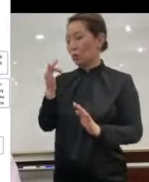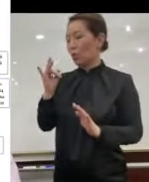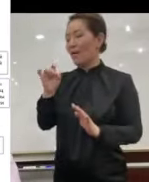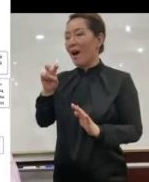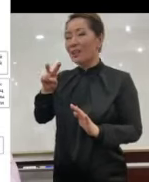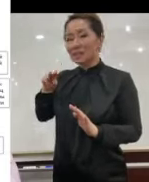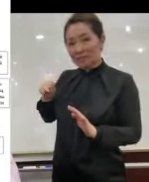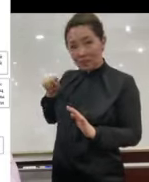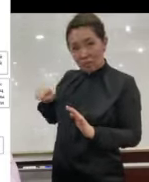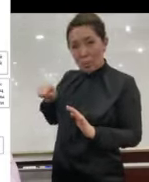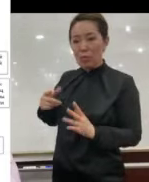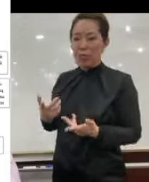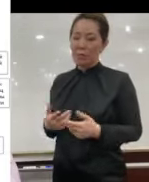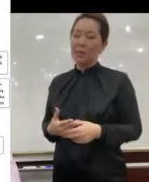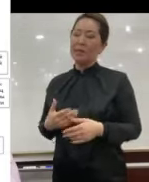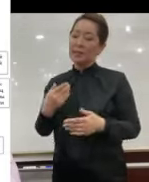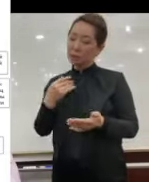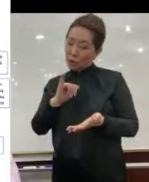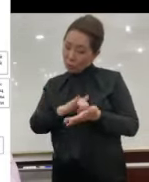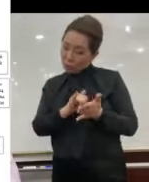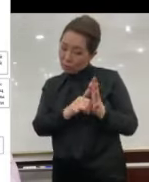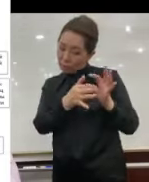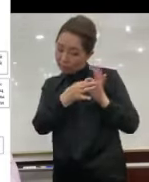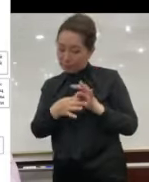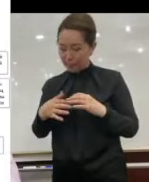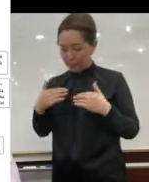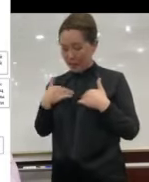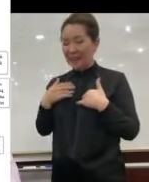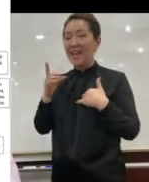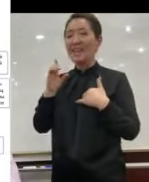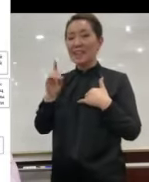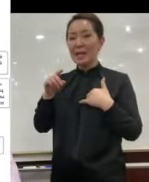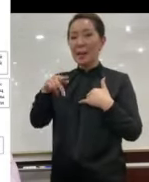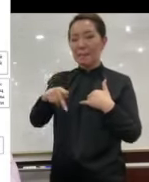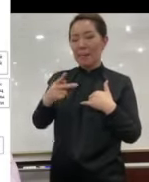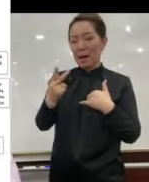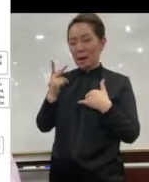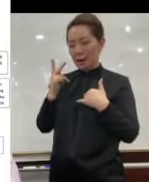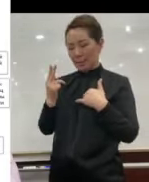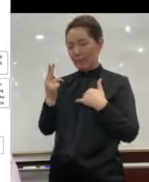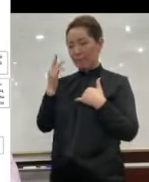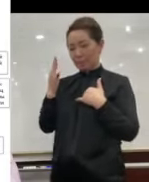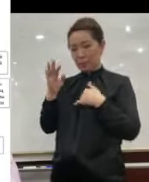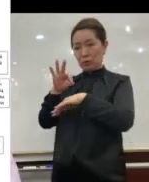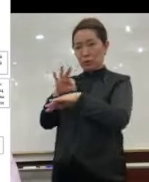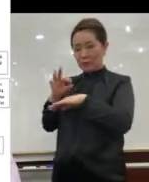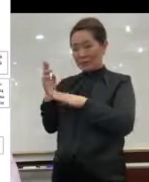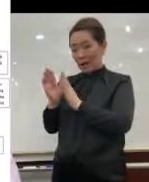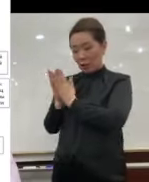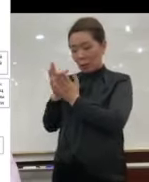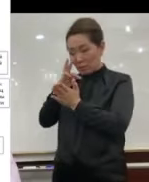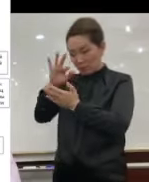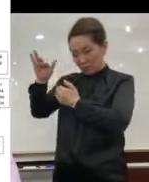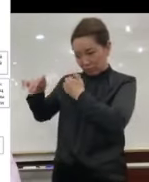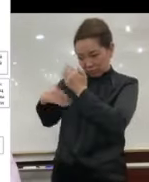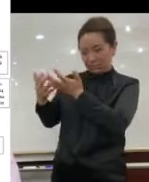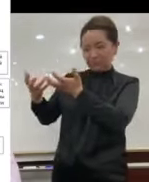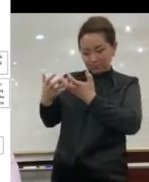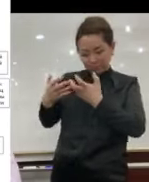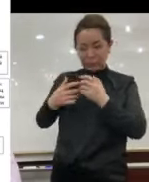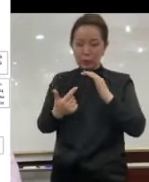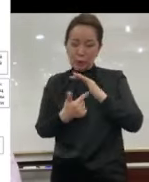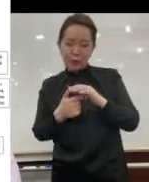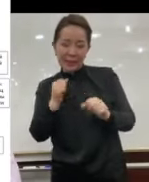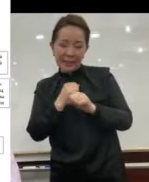утгаараа манай ДИПАП төсөл ч гэсэн энэ цагаан номны мэдээллийг гол одоо суурь болгож